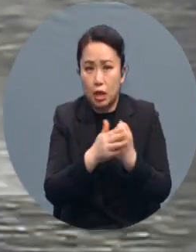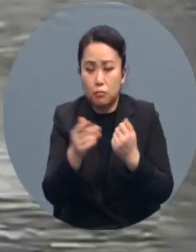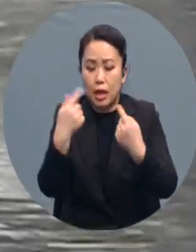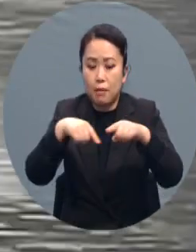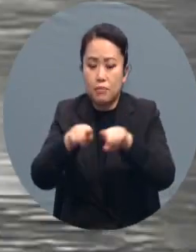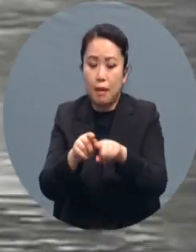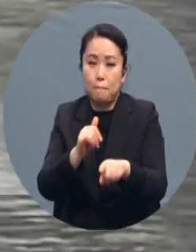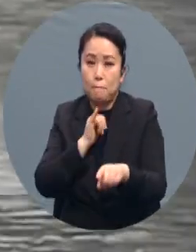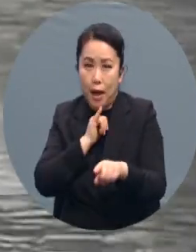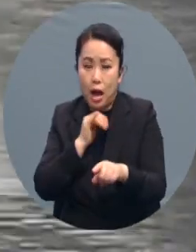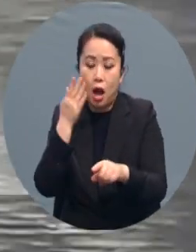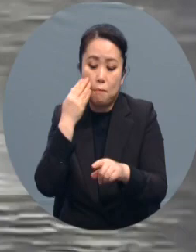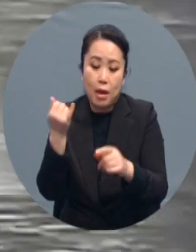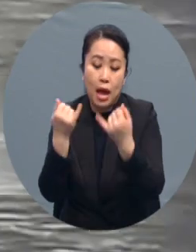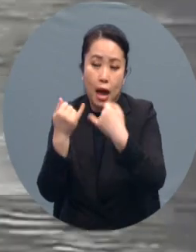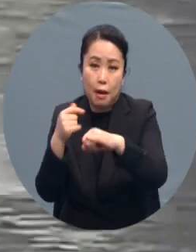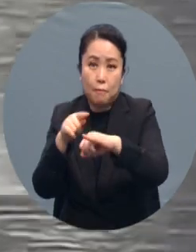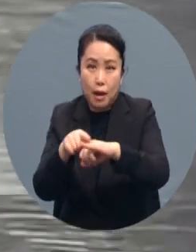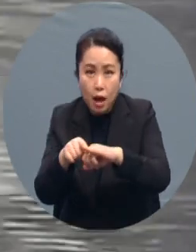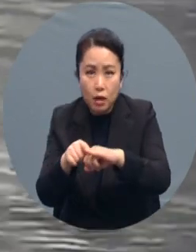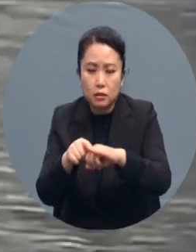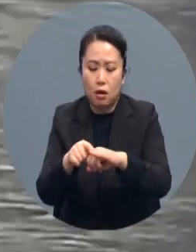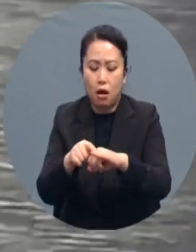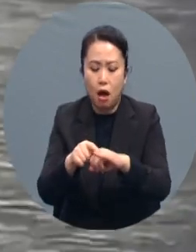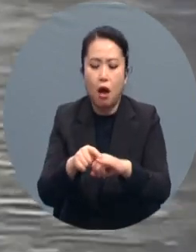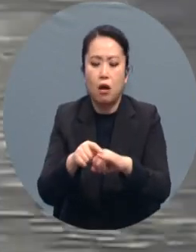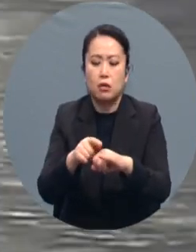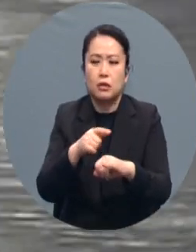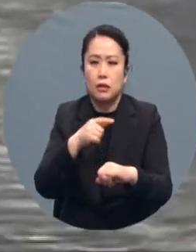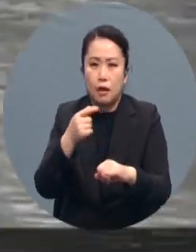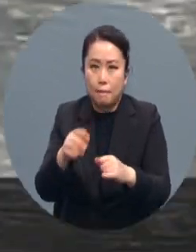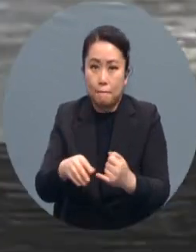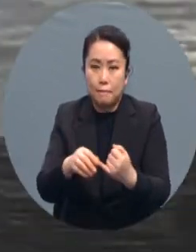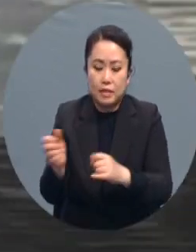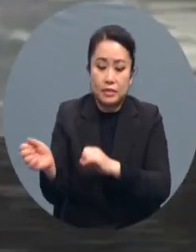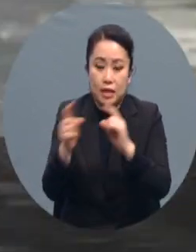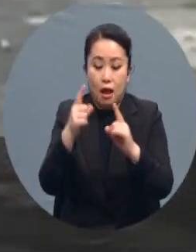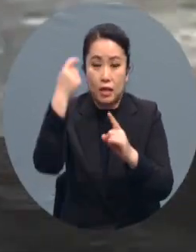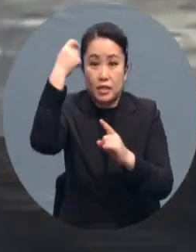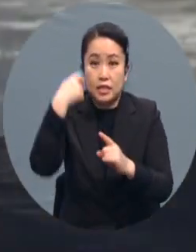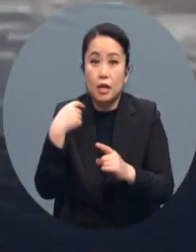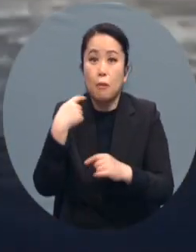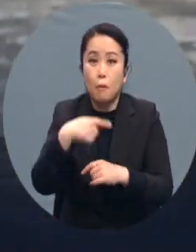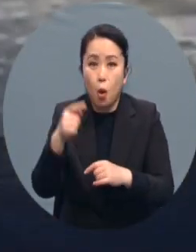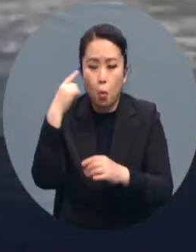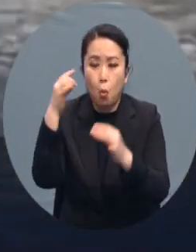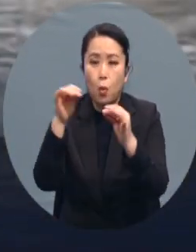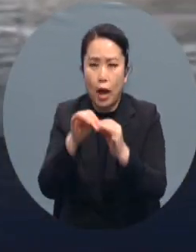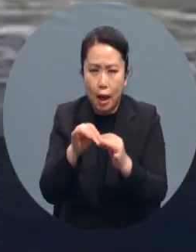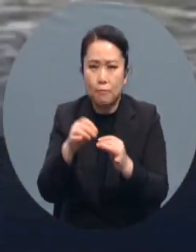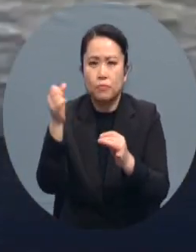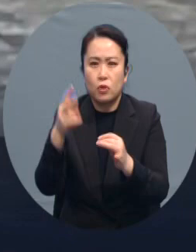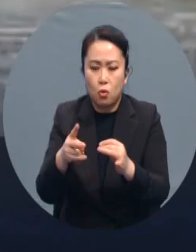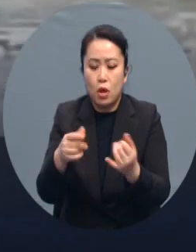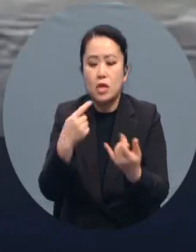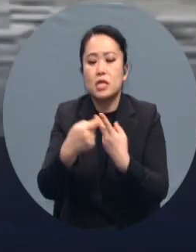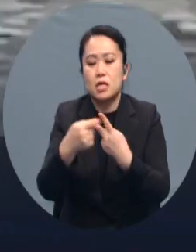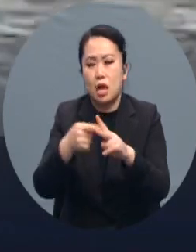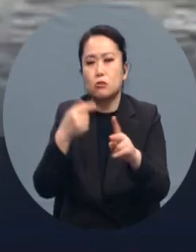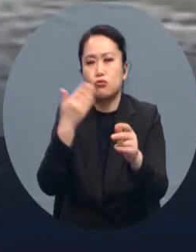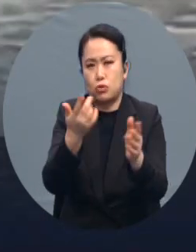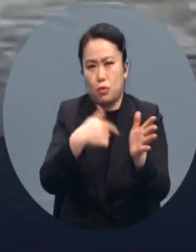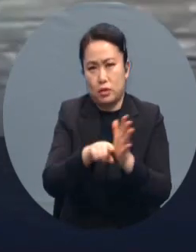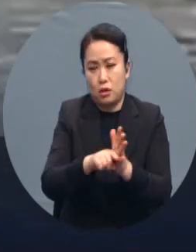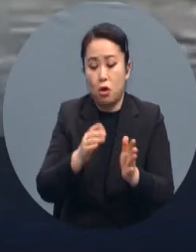와닿은 건 나도 딸 키우는 아빠란 한마디였습니다요 구조자의 이제 공감을 이해하려고 노력을 했습니다 저도